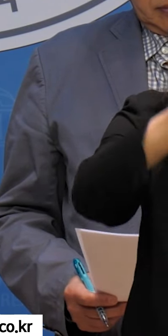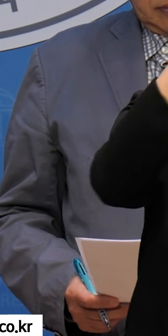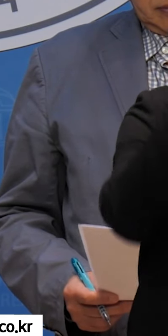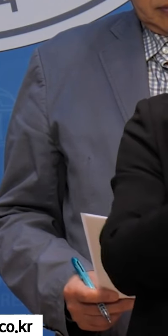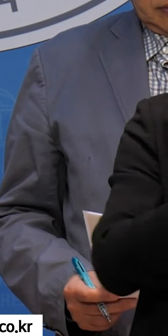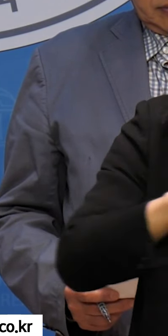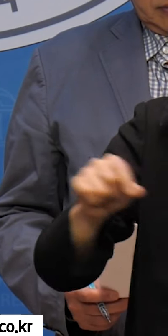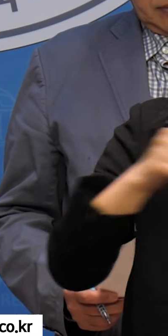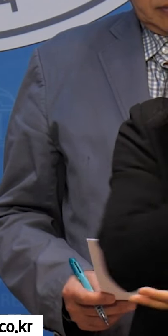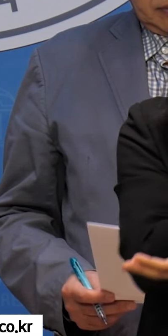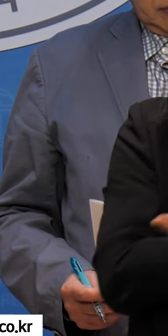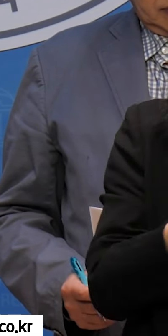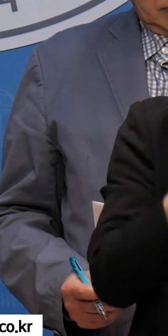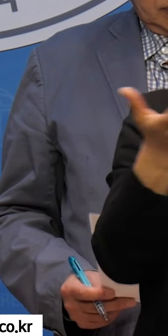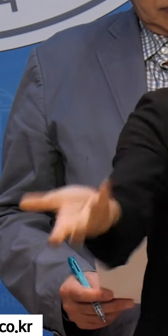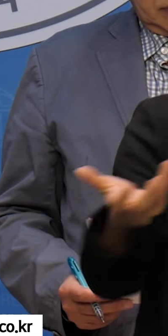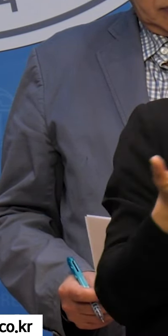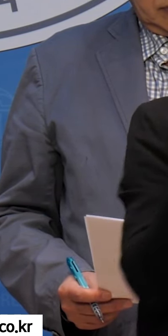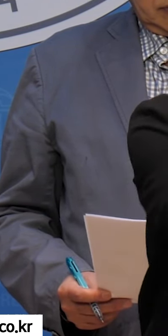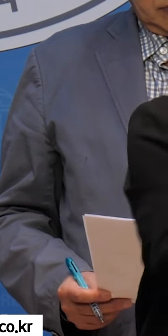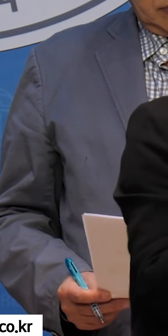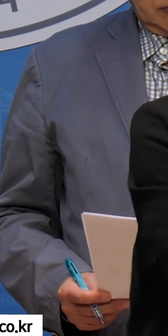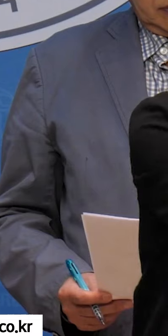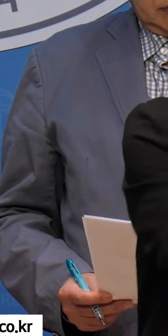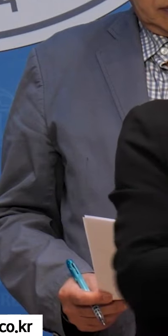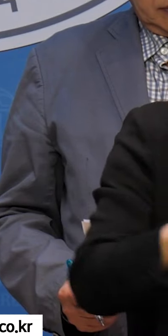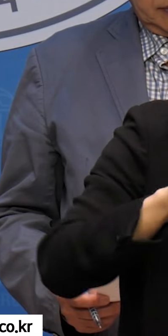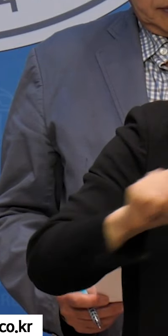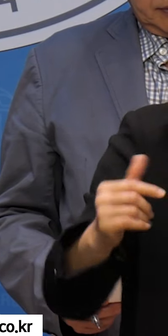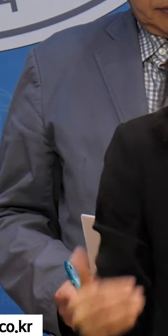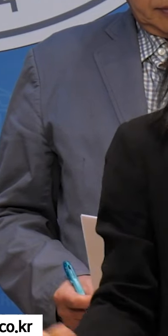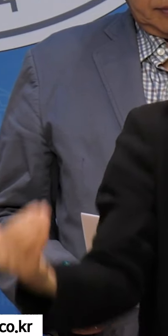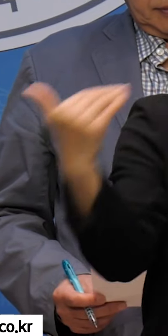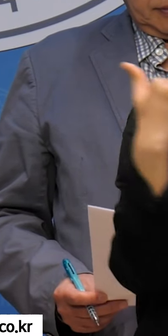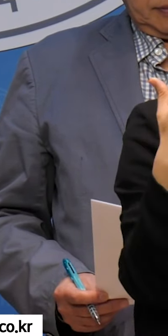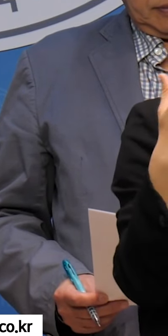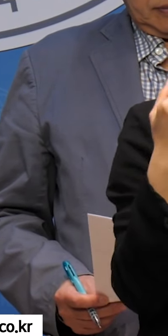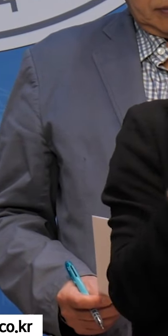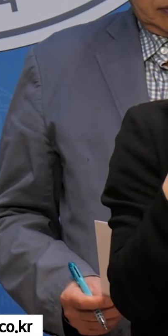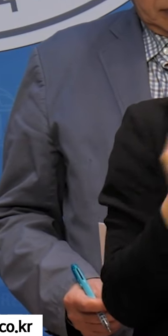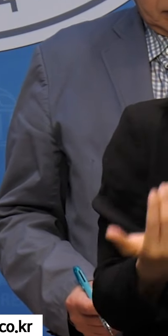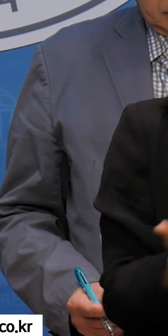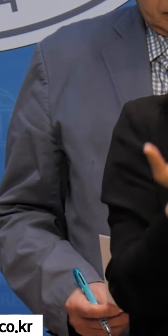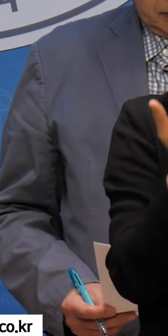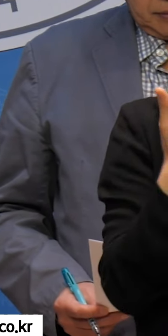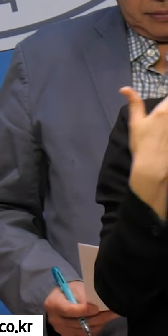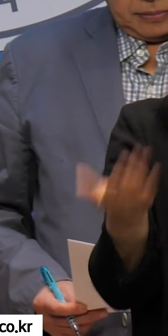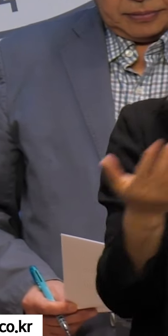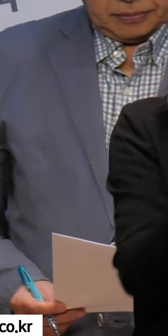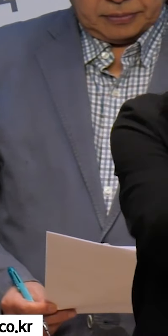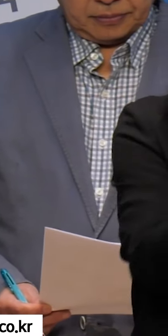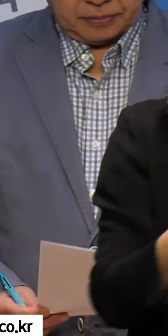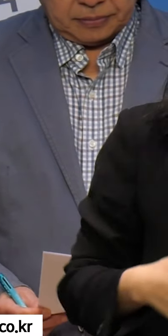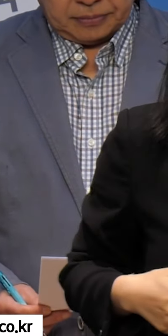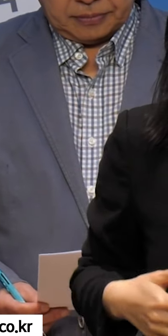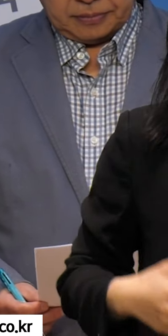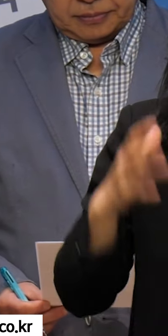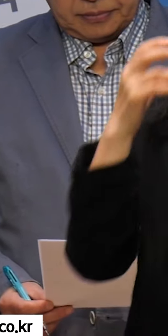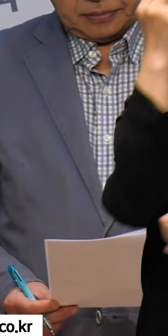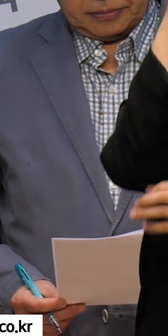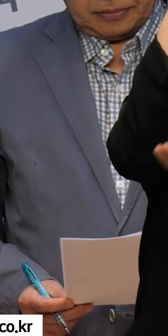지방분권, 균형발전, 국정체계로의 전환이다. 한 나라의 국가운영 기초인